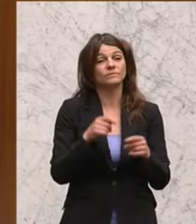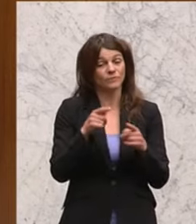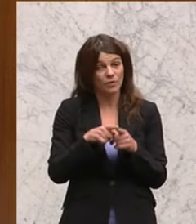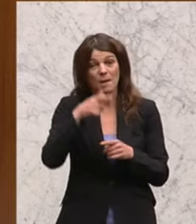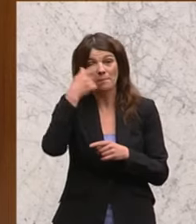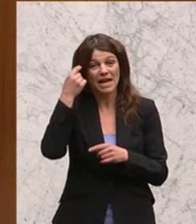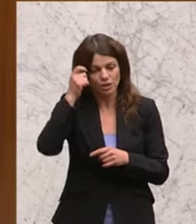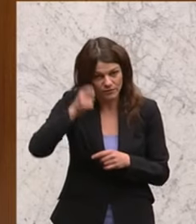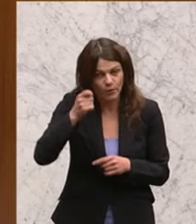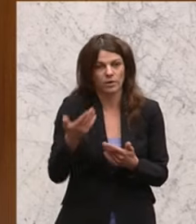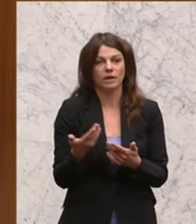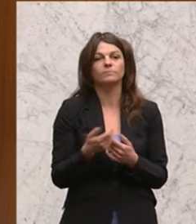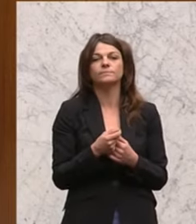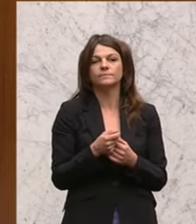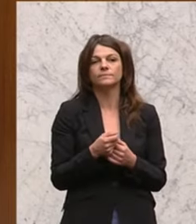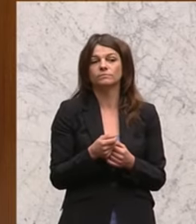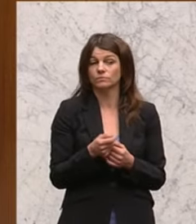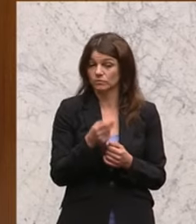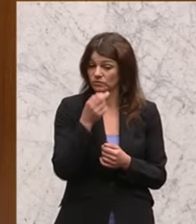Menschenwürde,